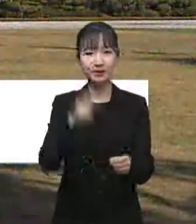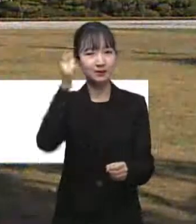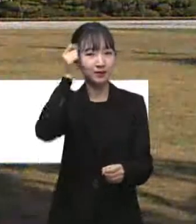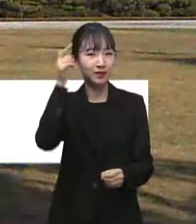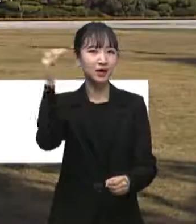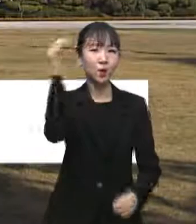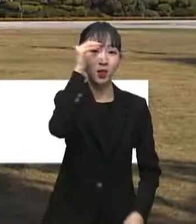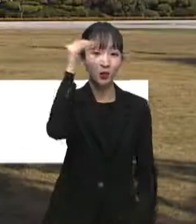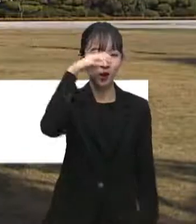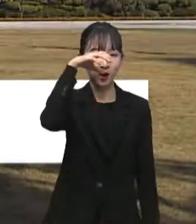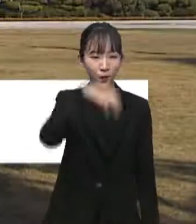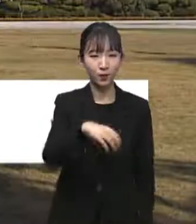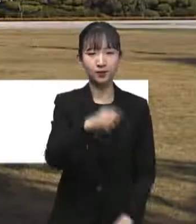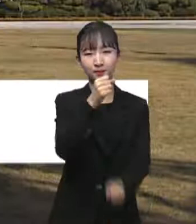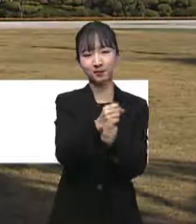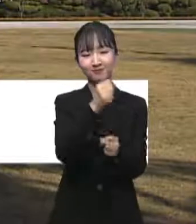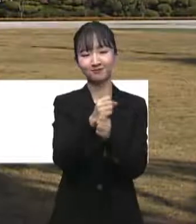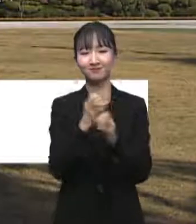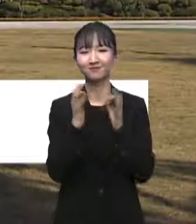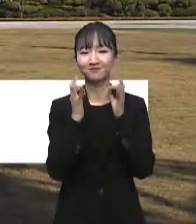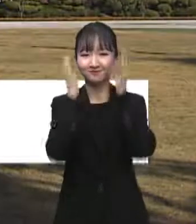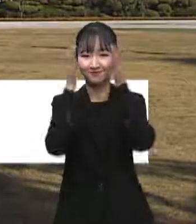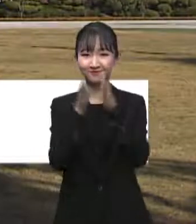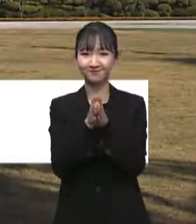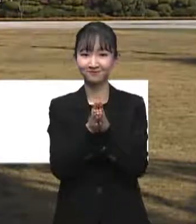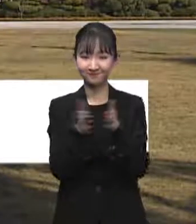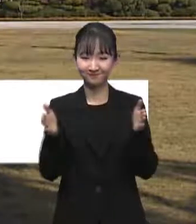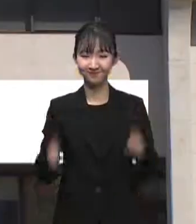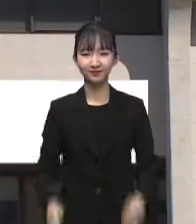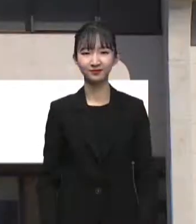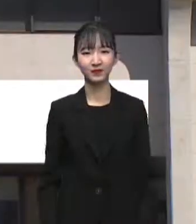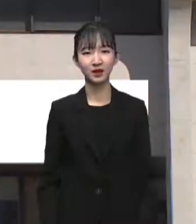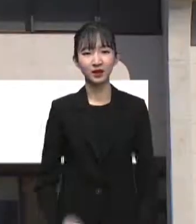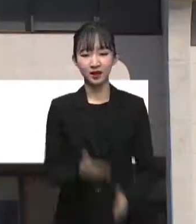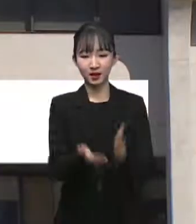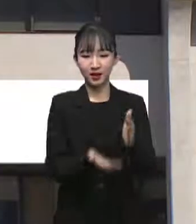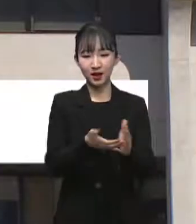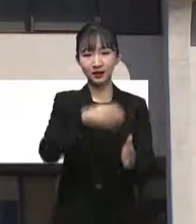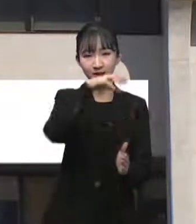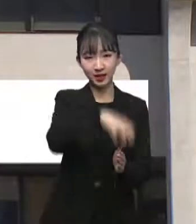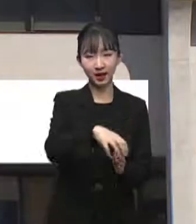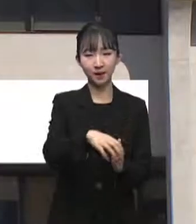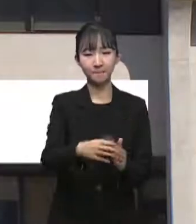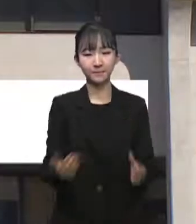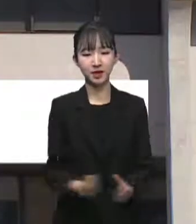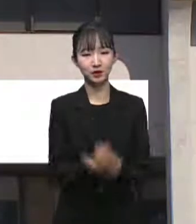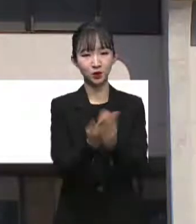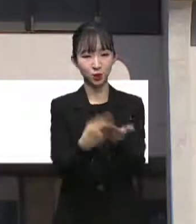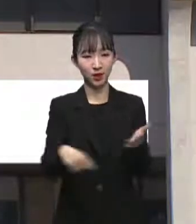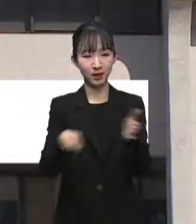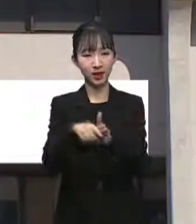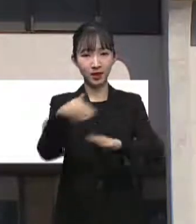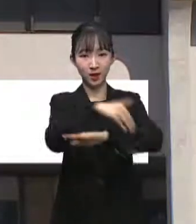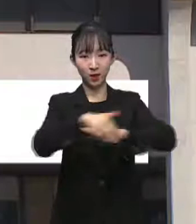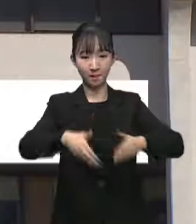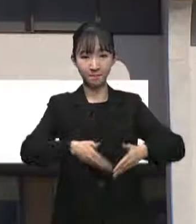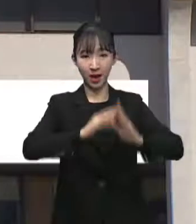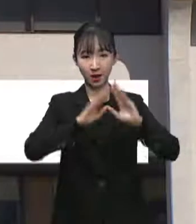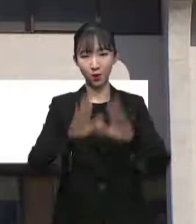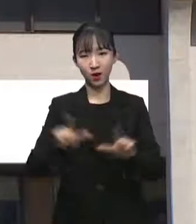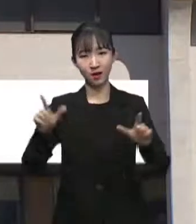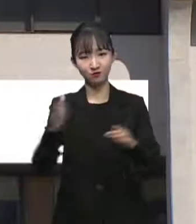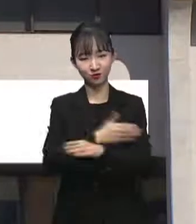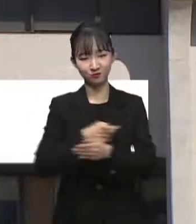조성에 나섭니다 시는 지난 22일 걍 장단기 활성화 추진 계획을 수립해 올해부터 본격 추진한다고